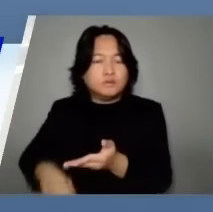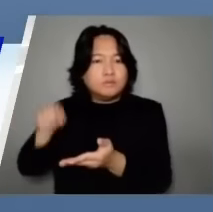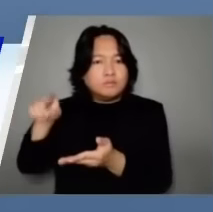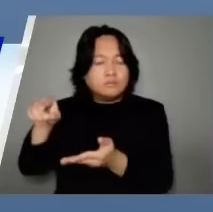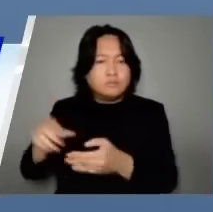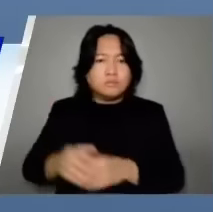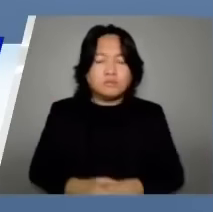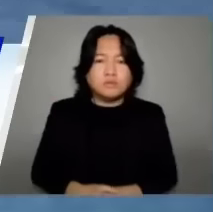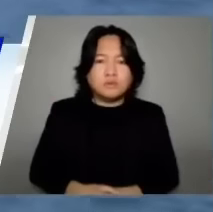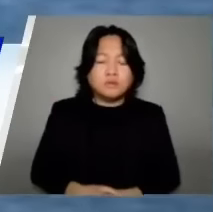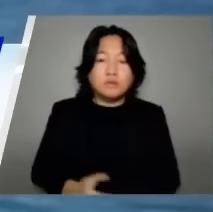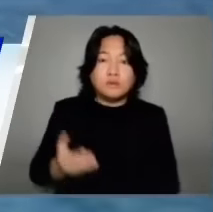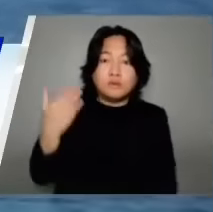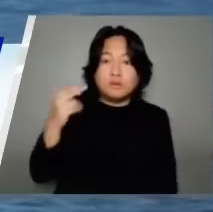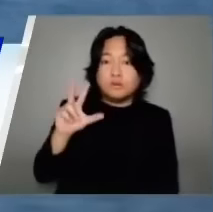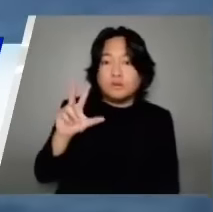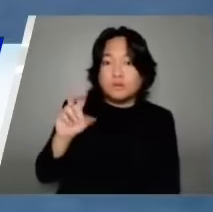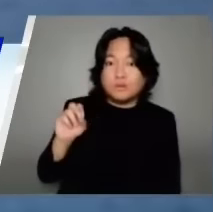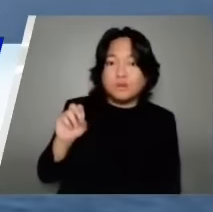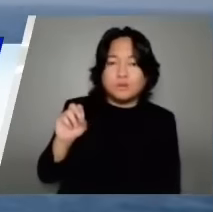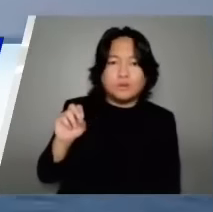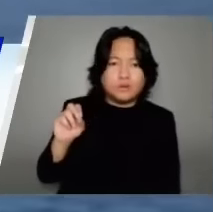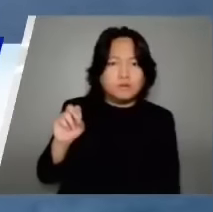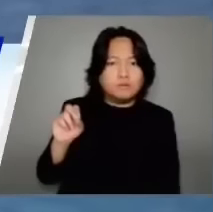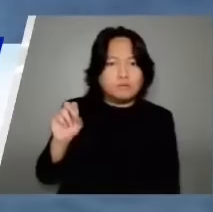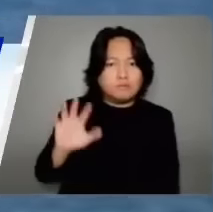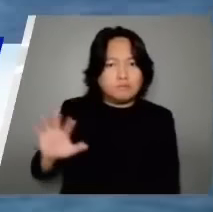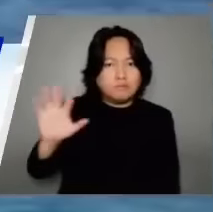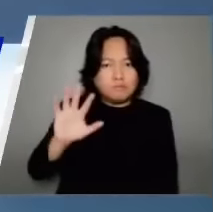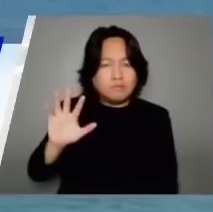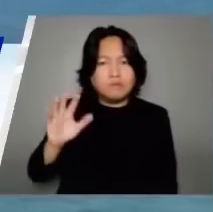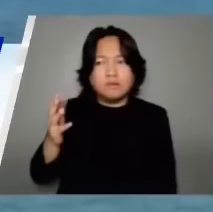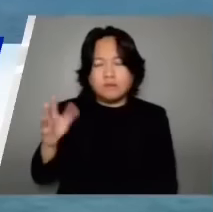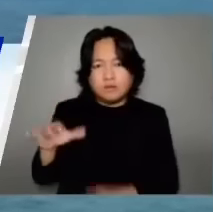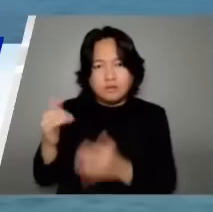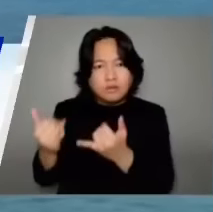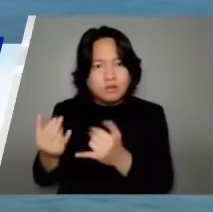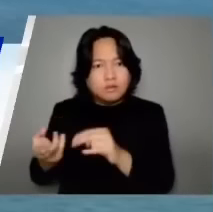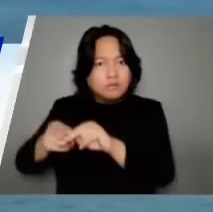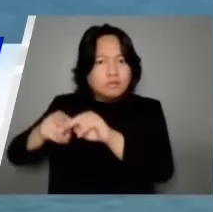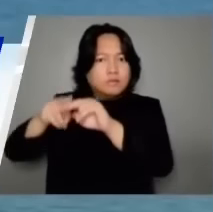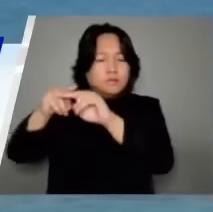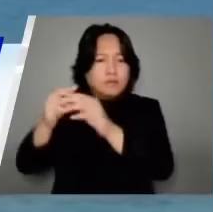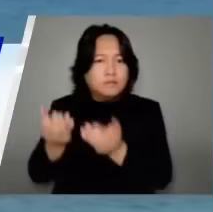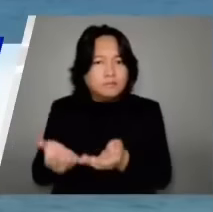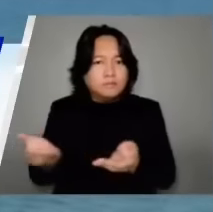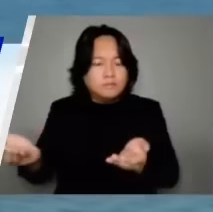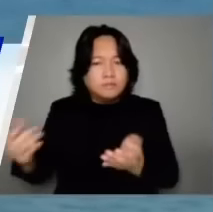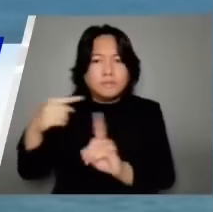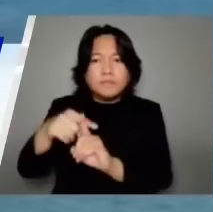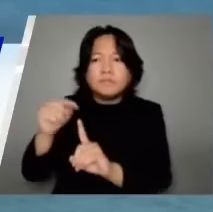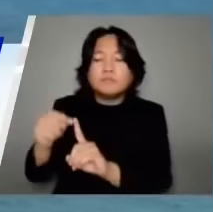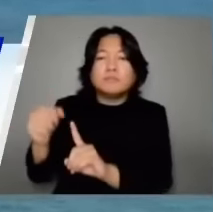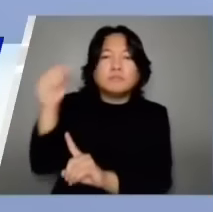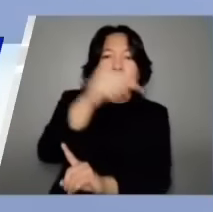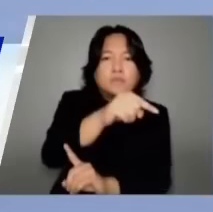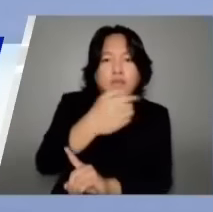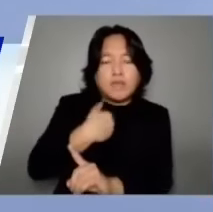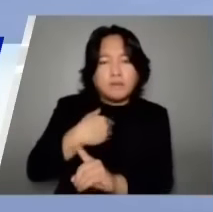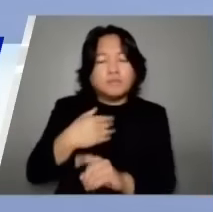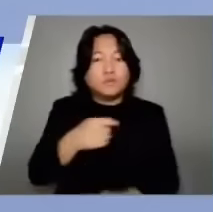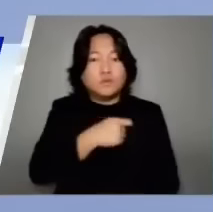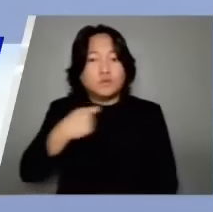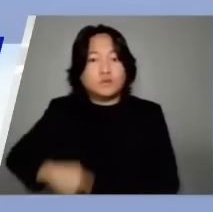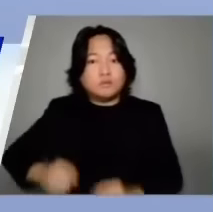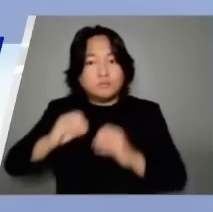30 hanggang 60 vessels sa nakalipas na mga linggo. Iba pa ang mga nakakalat ng barko ng China Coast Guard at warship ng People's